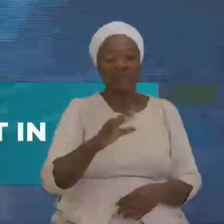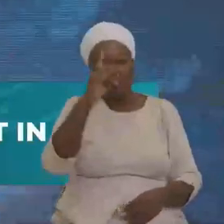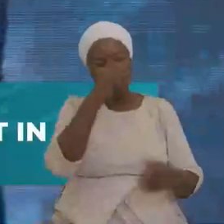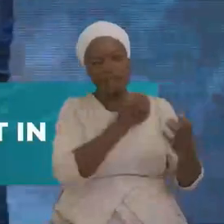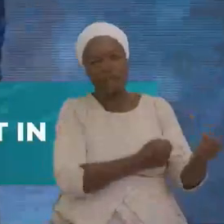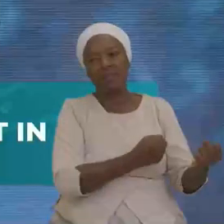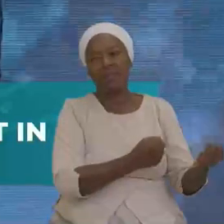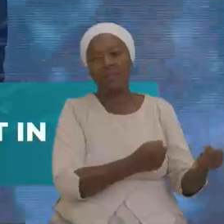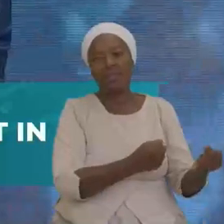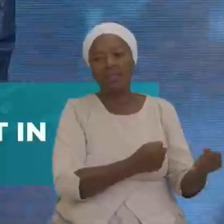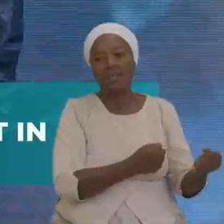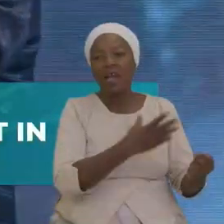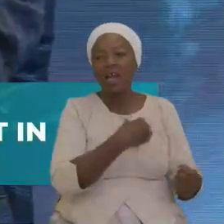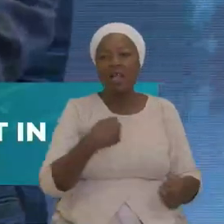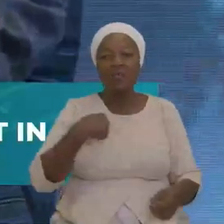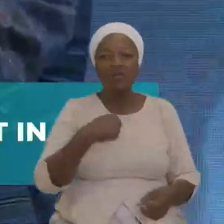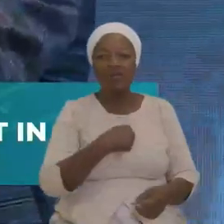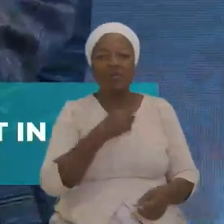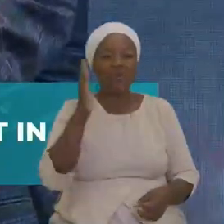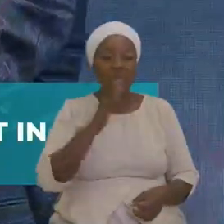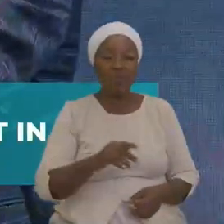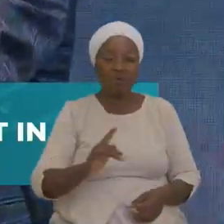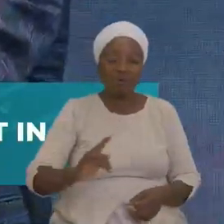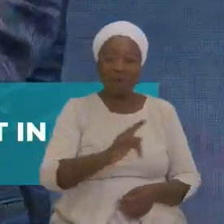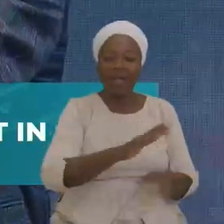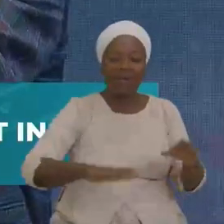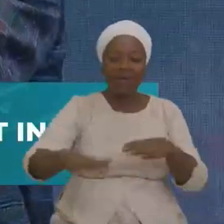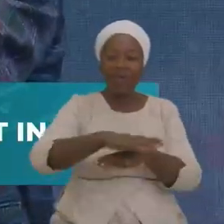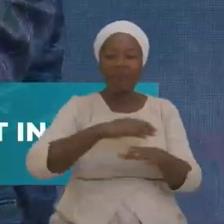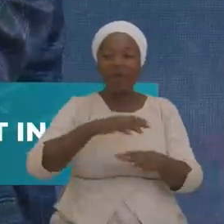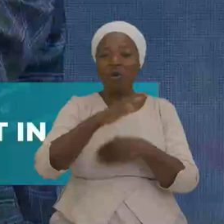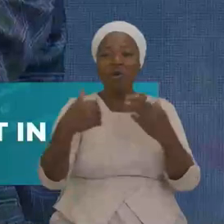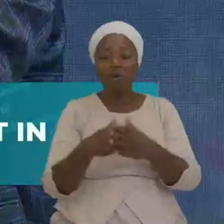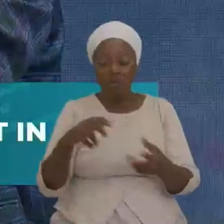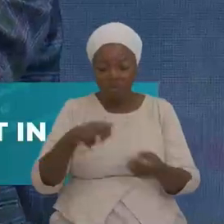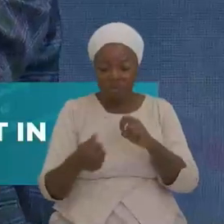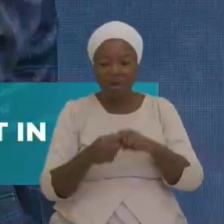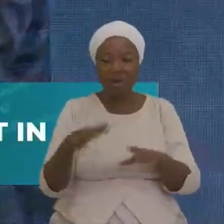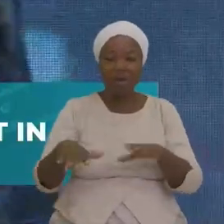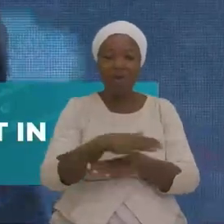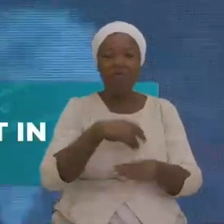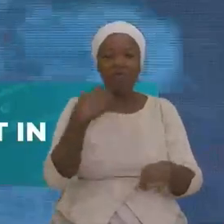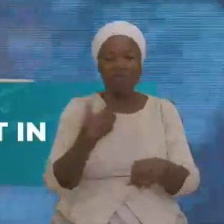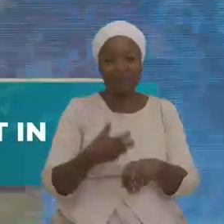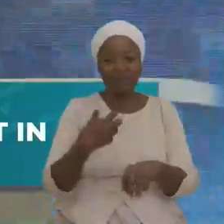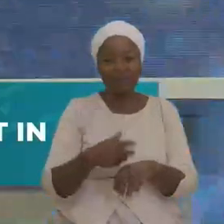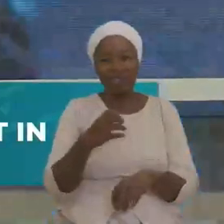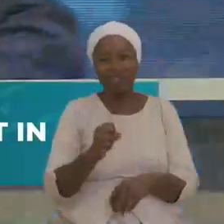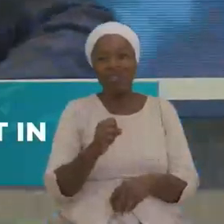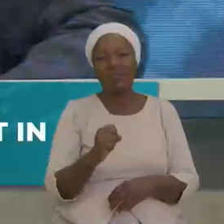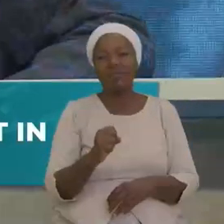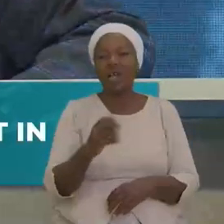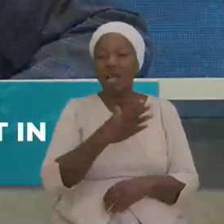de la foi. Et nous prendrons l'envol sur tous les défis, sur toutes les difficultés.